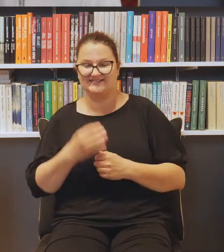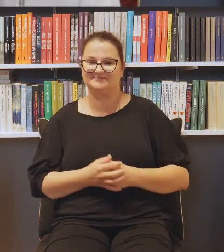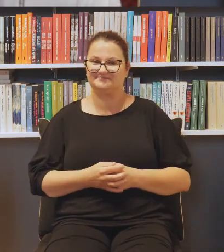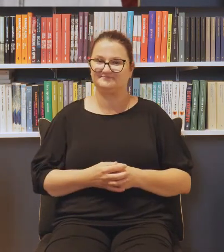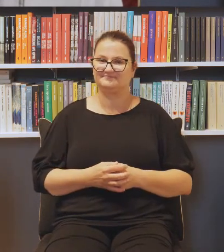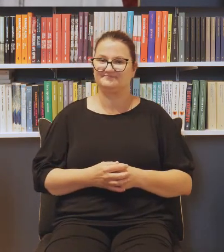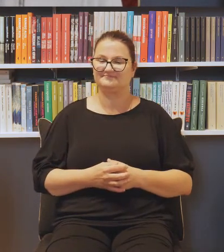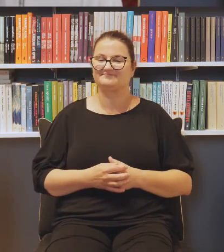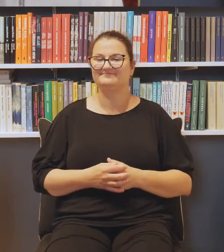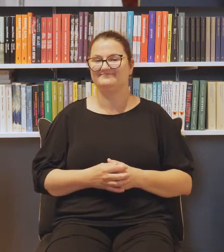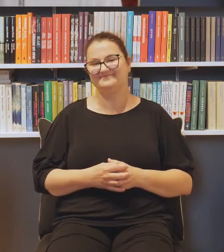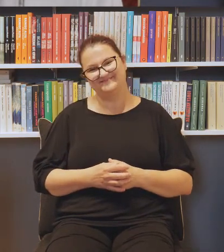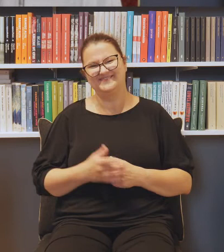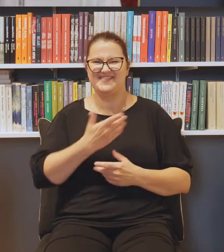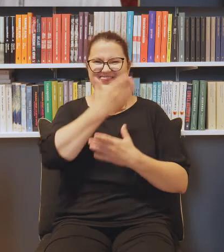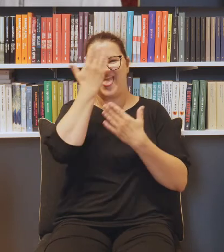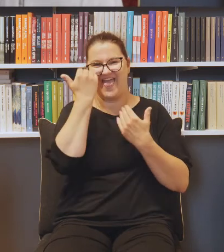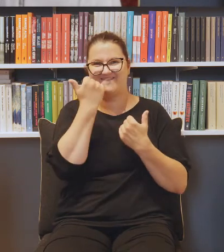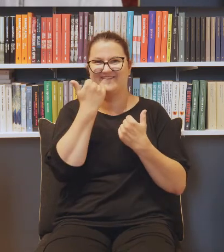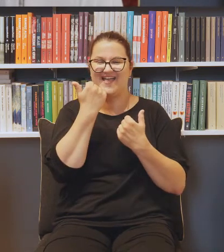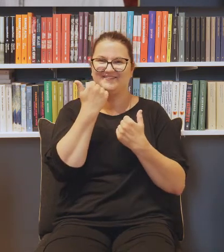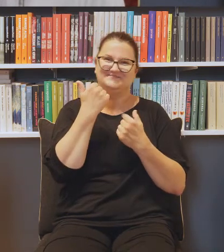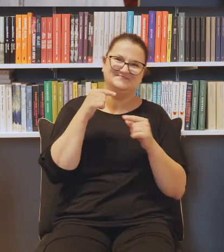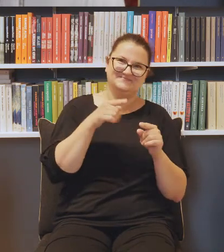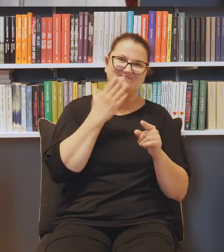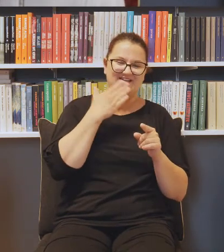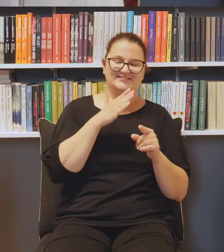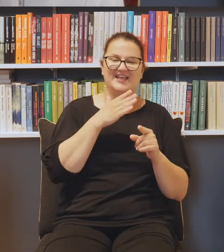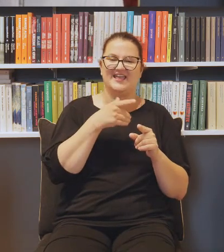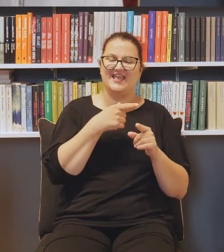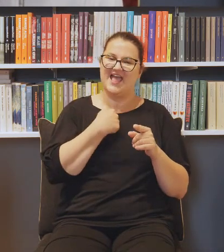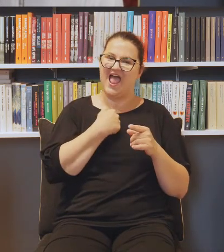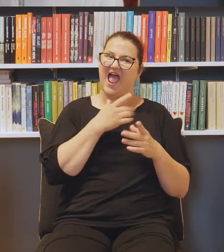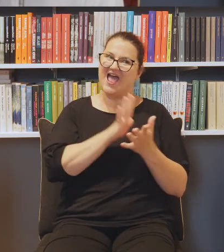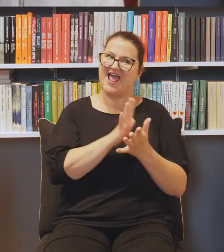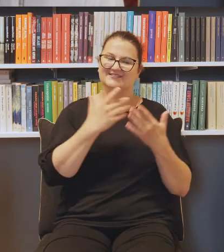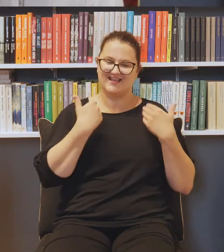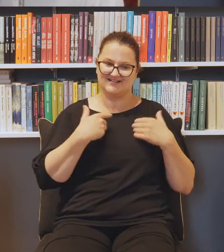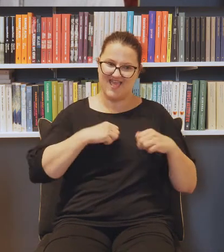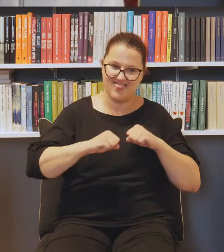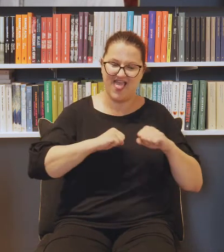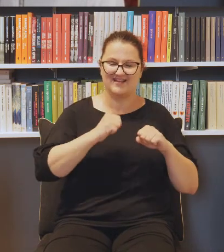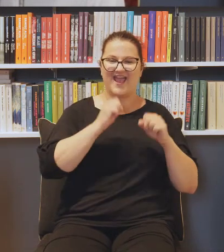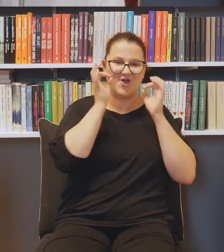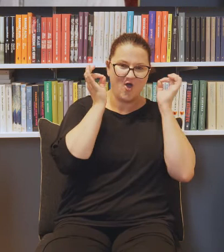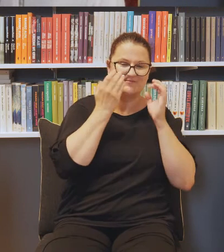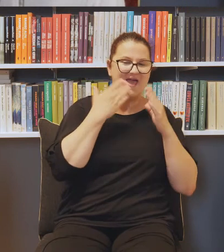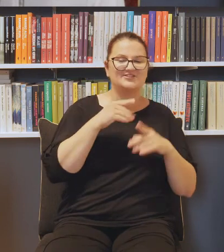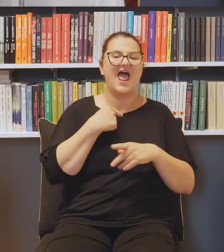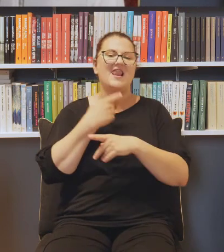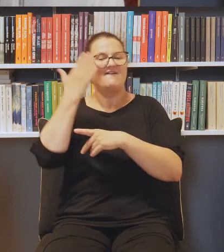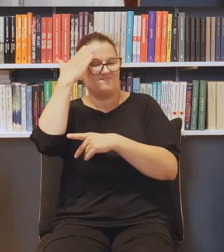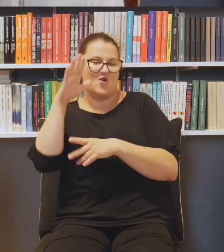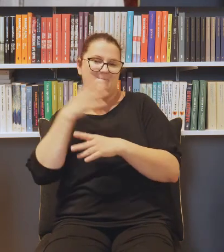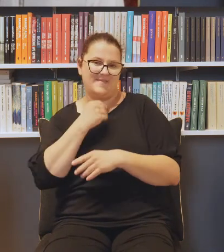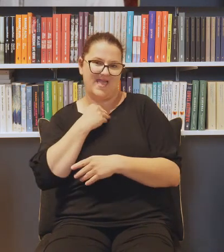Raczej nie wiem. Znaczy, temperament mam bardziej koci, ale ogólnie wolę psy. To znaczy, lubię